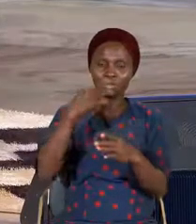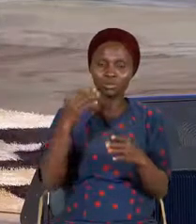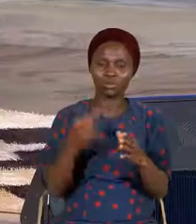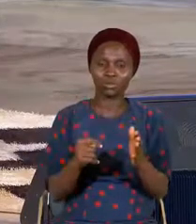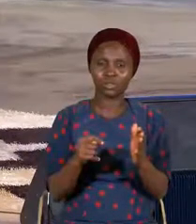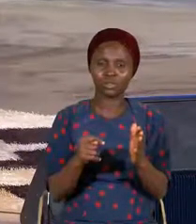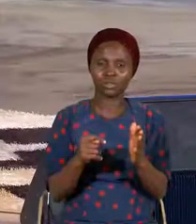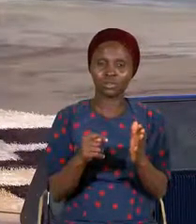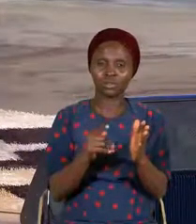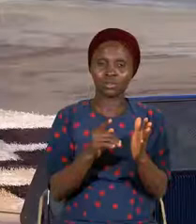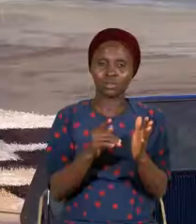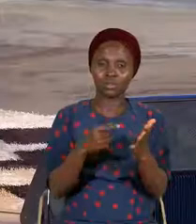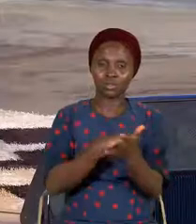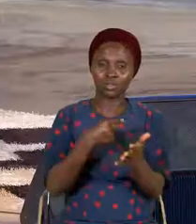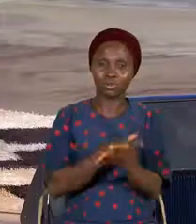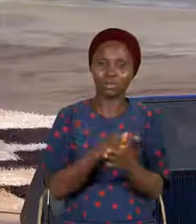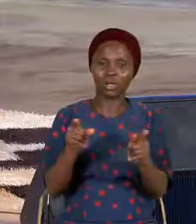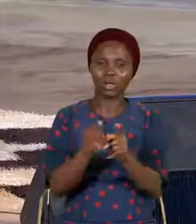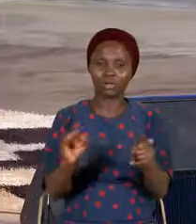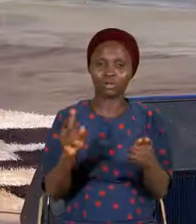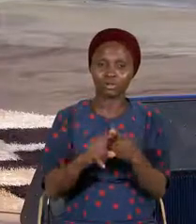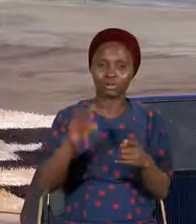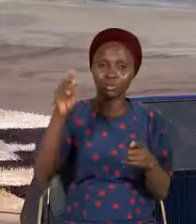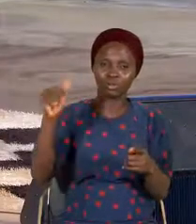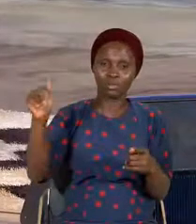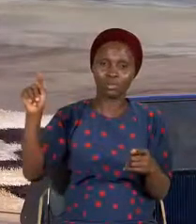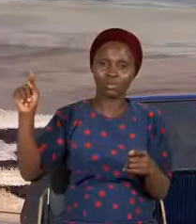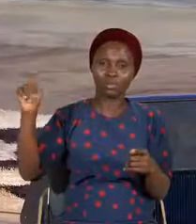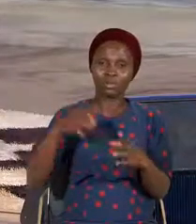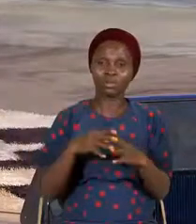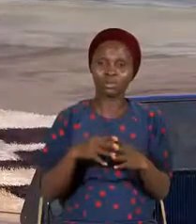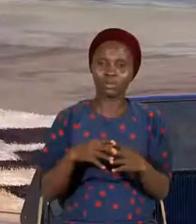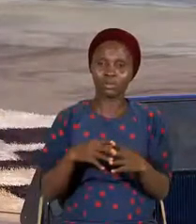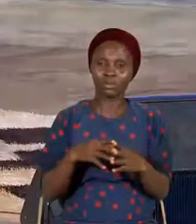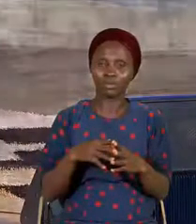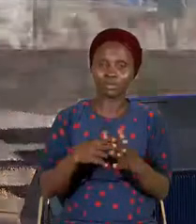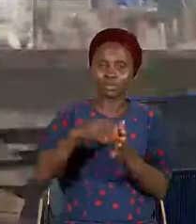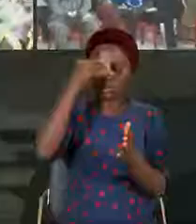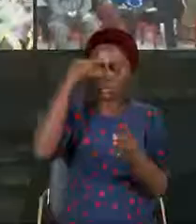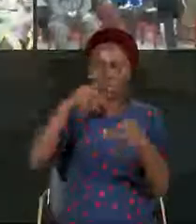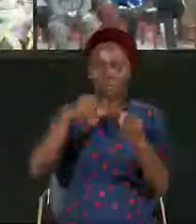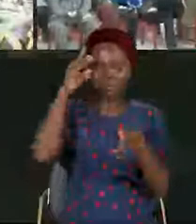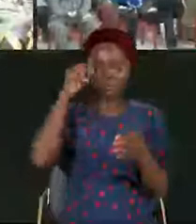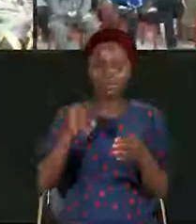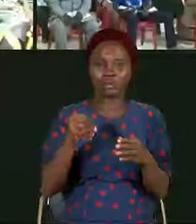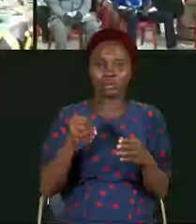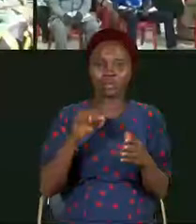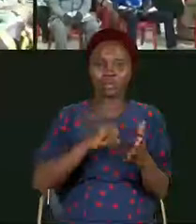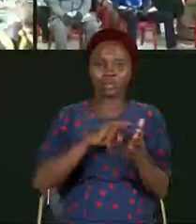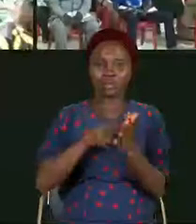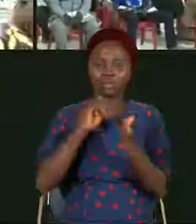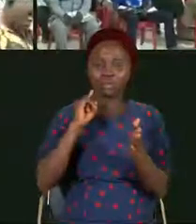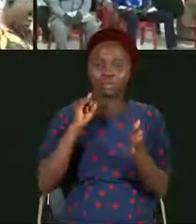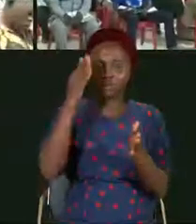mais selon Matthieu, Saint Matthieu, il dit apprenez de moi. C'est la connaissance qui vient de Matthieu,